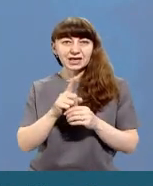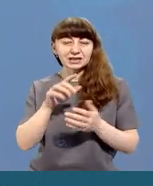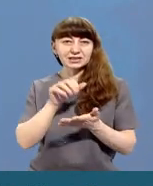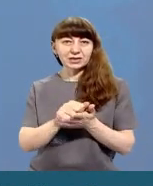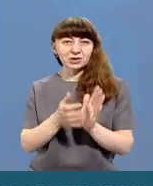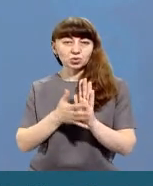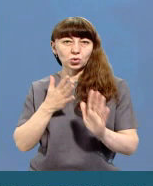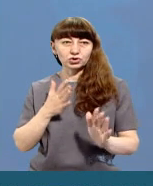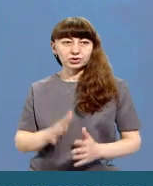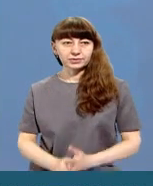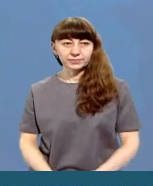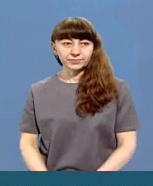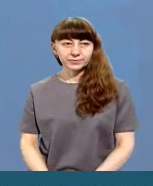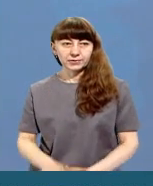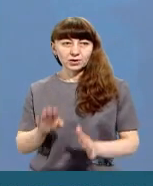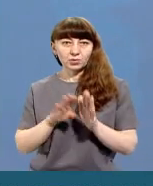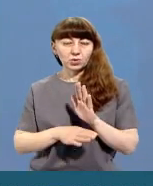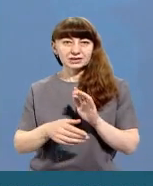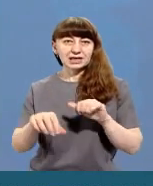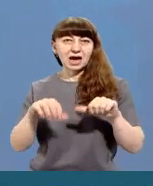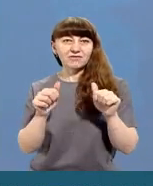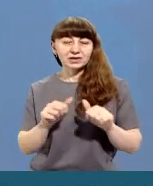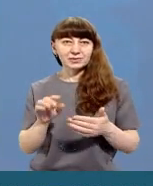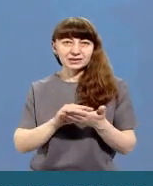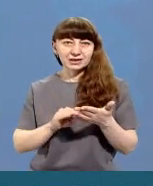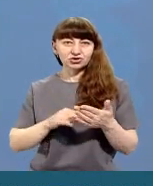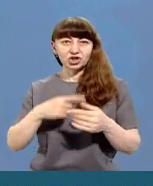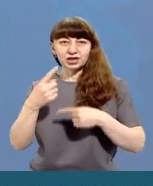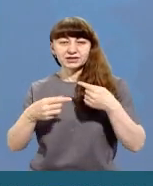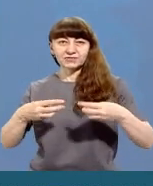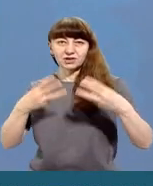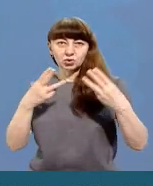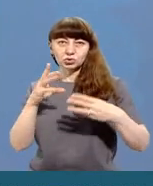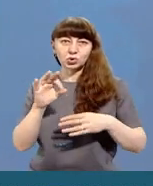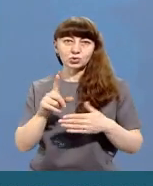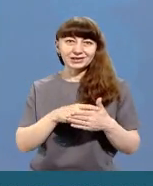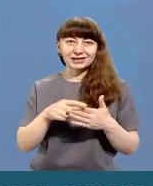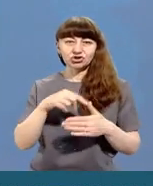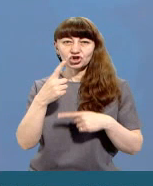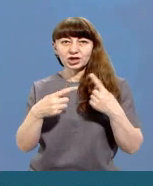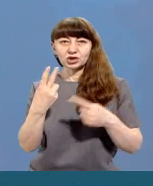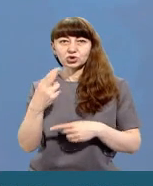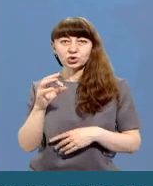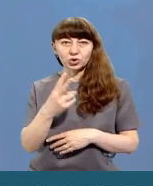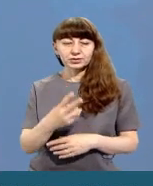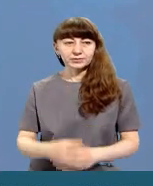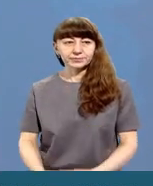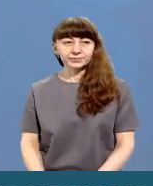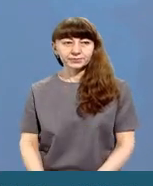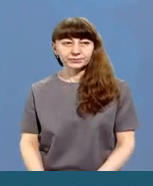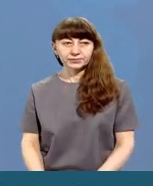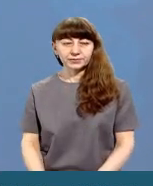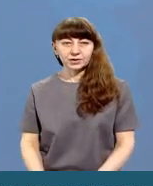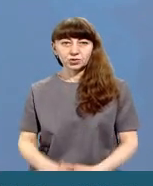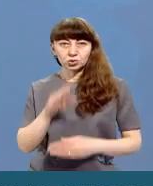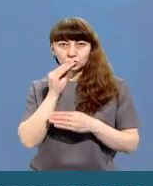Это получается после оформления заявки либо через видеоцон, либо через ЦОН. Необходимо будет ввести номер